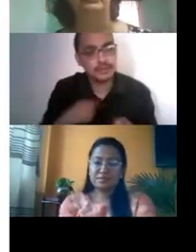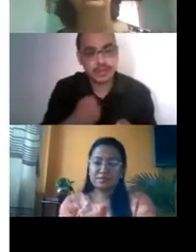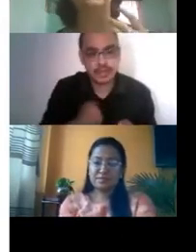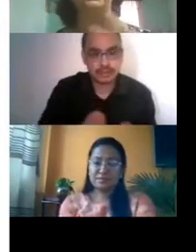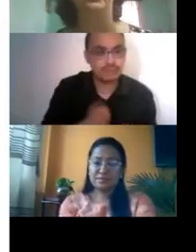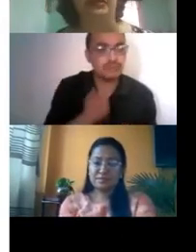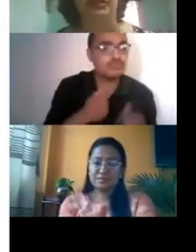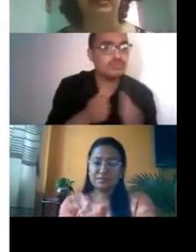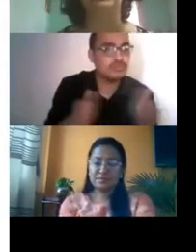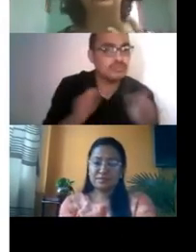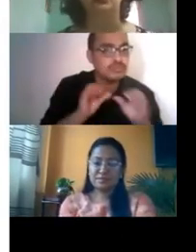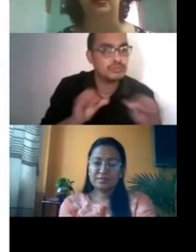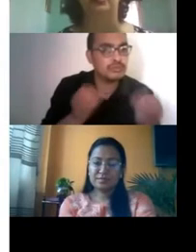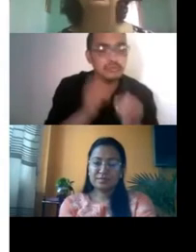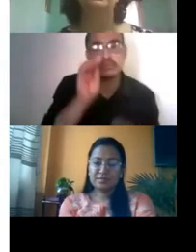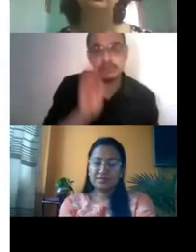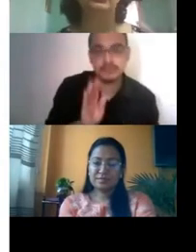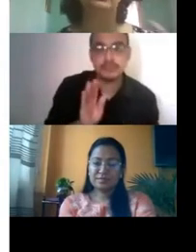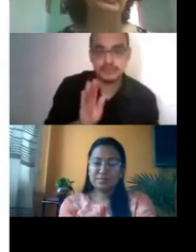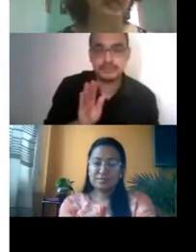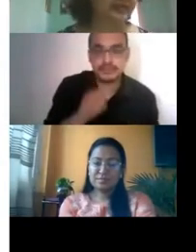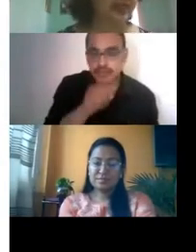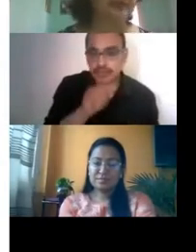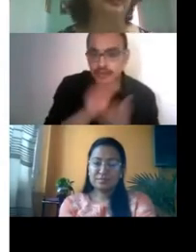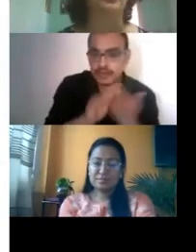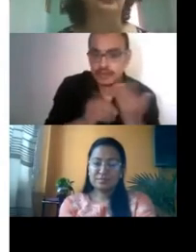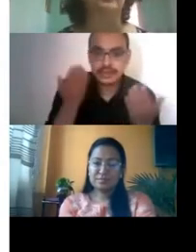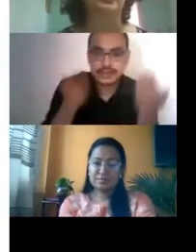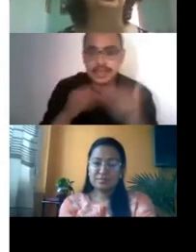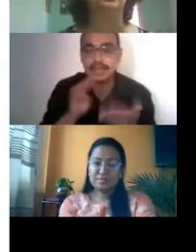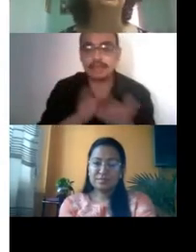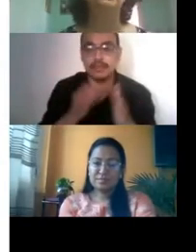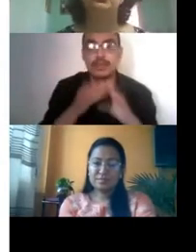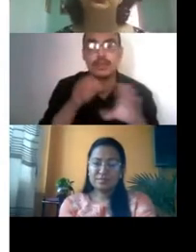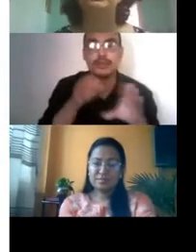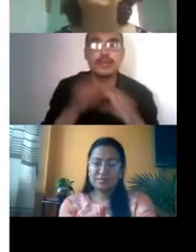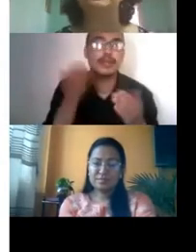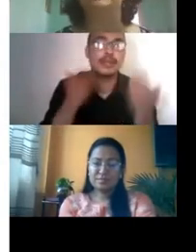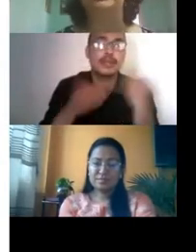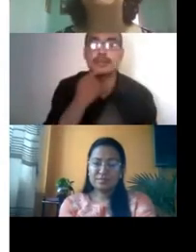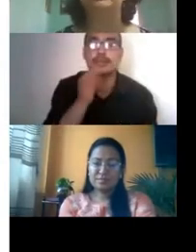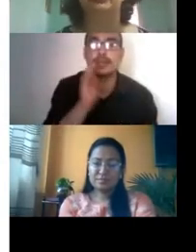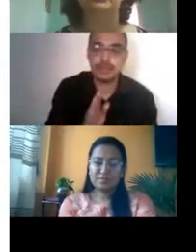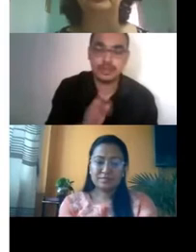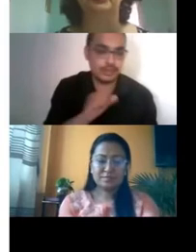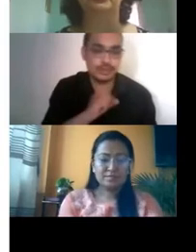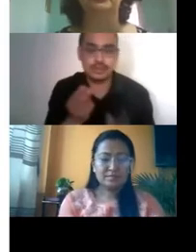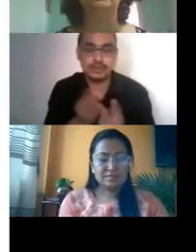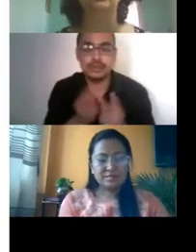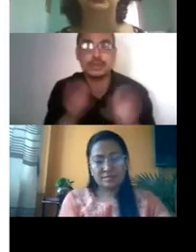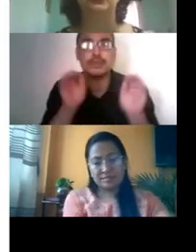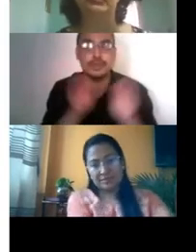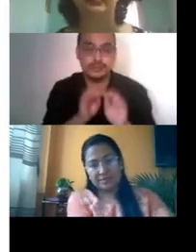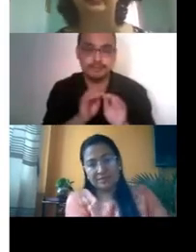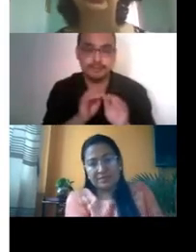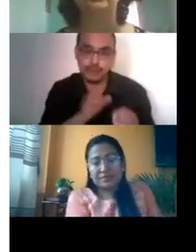अनुसारको चाहिँ प्रयोग गर्न सकिरहन्छु होइन। त्यो खालको हिंसालाई चाहिँ हामीले घरेलु हिंसा भन्छौँ। योनिक हिंसा हुनाले यौनसँग सम्बन्धित होइन, उसको